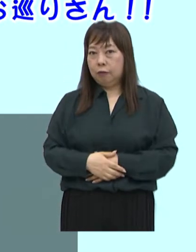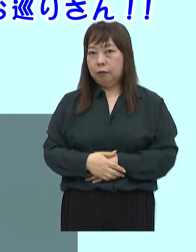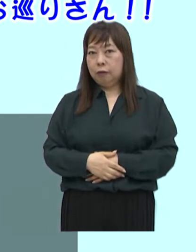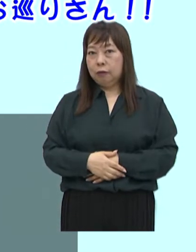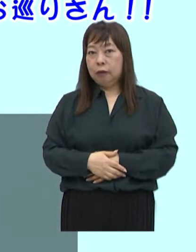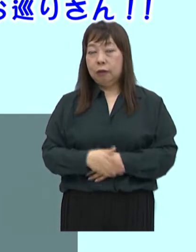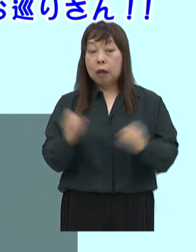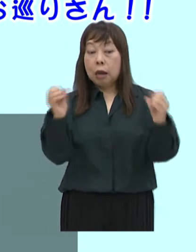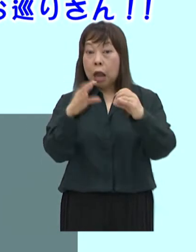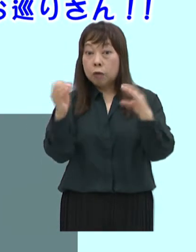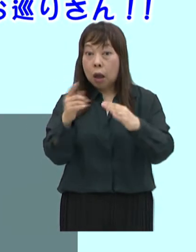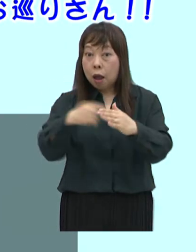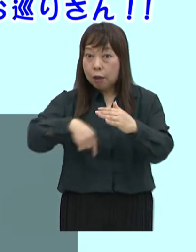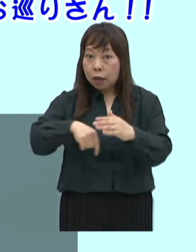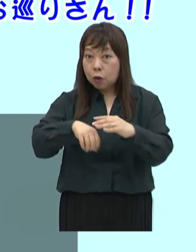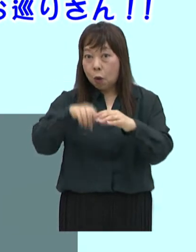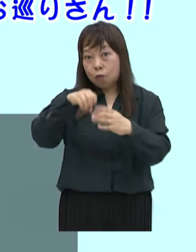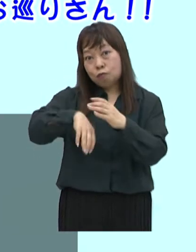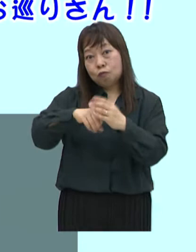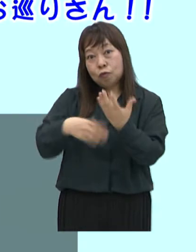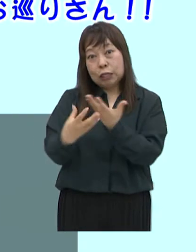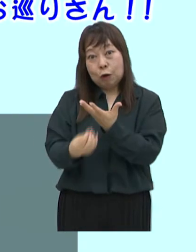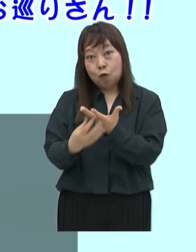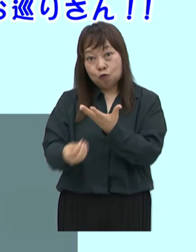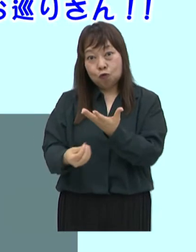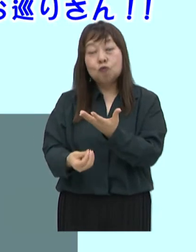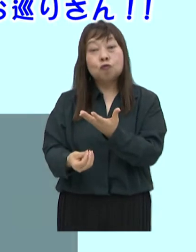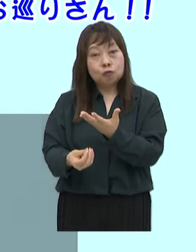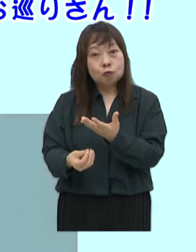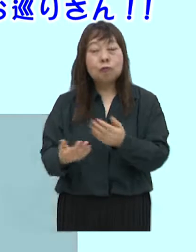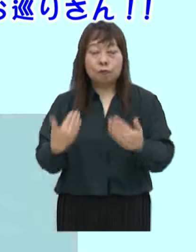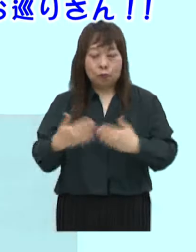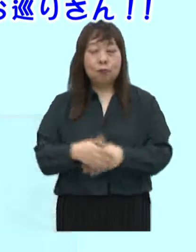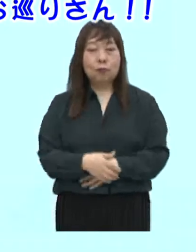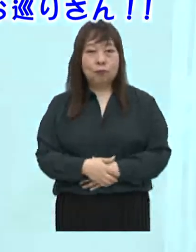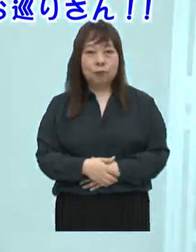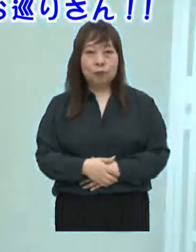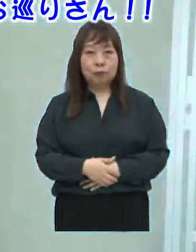容の記録化などが挙げられます。